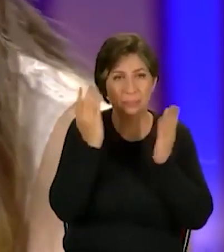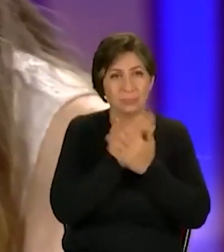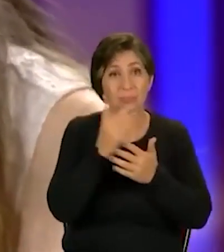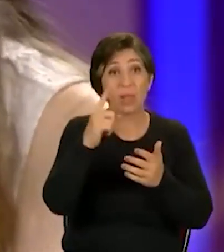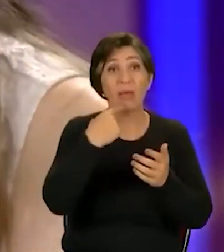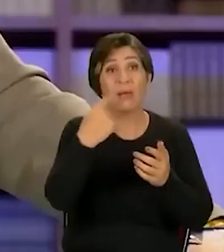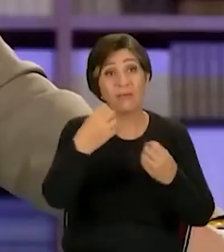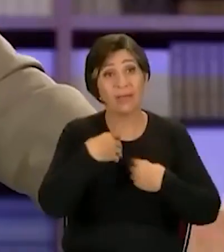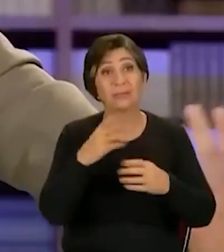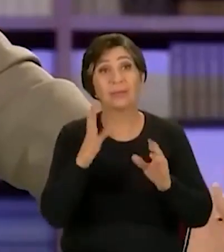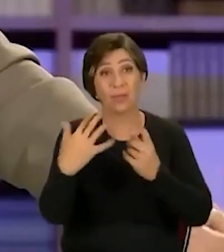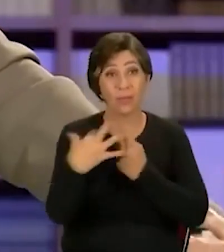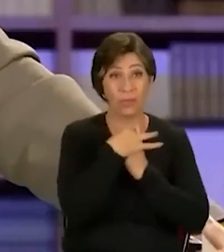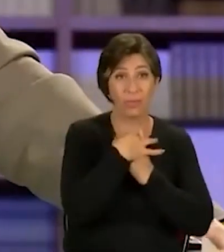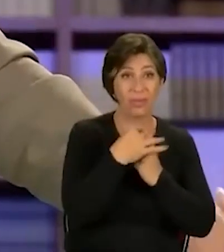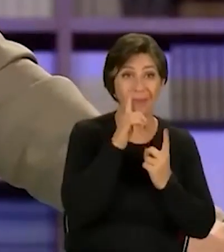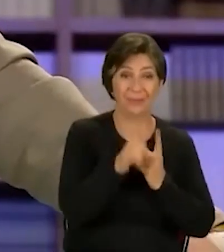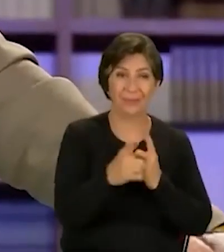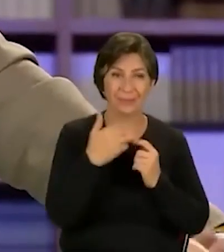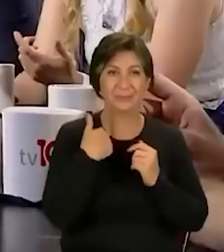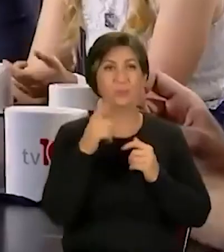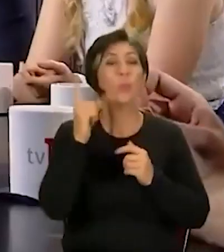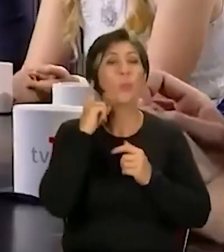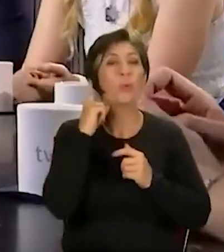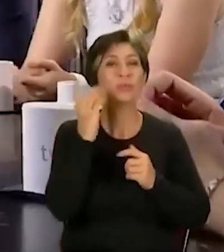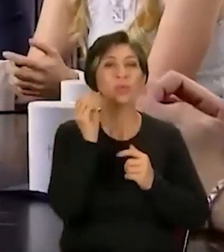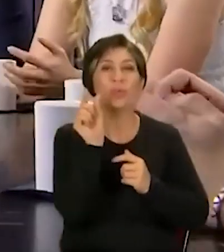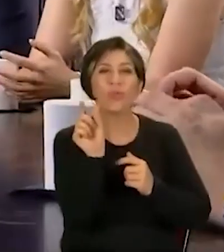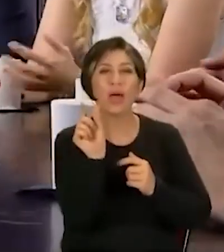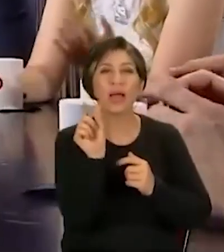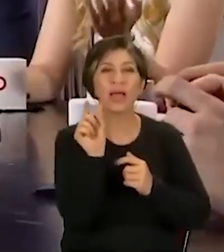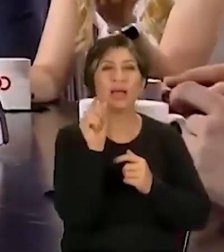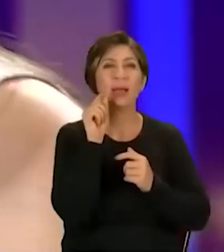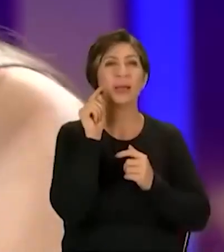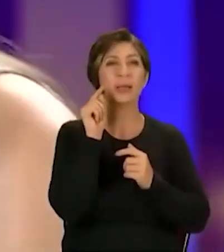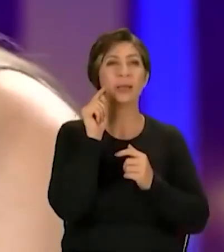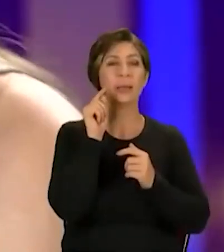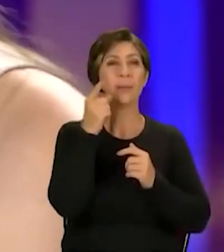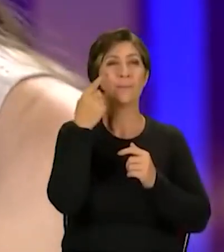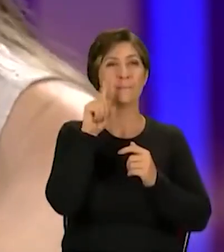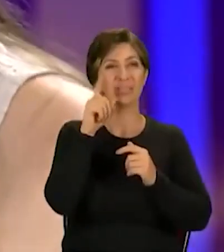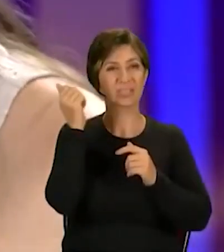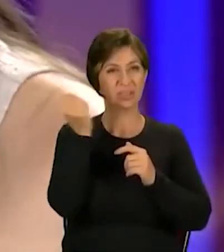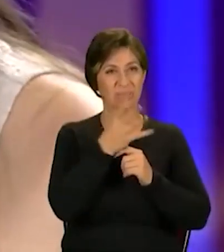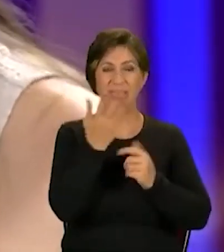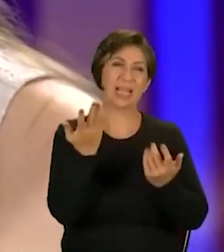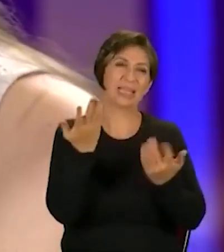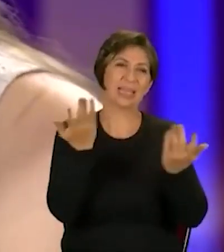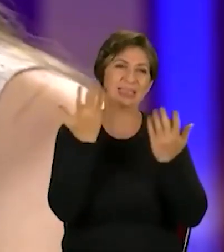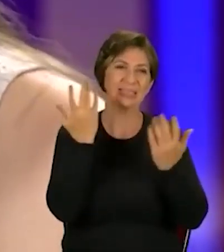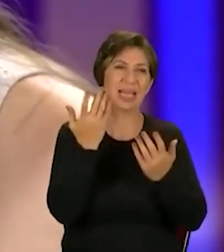Yani beni bu bir daha linç ettirme. Bu popülasyonun çok ufak bir kısmı. Bu işte o 1000 kişi ne kadarsa artık,